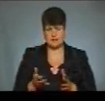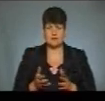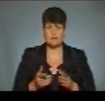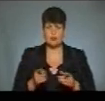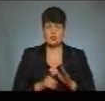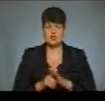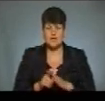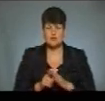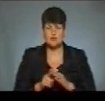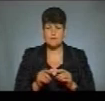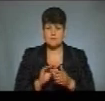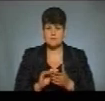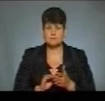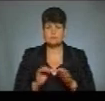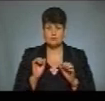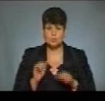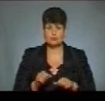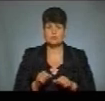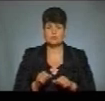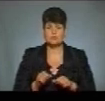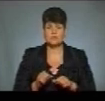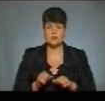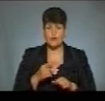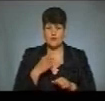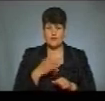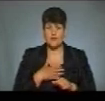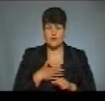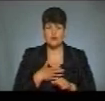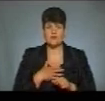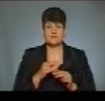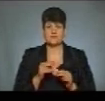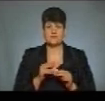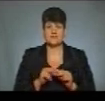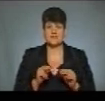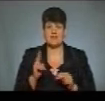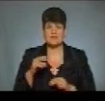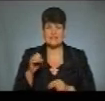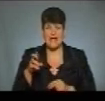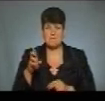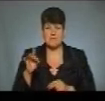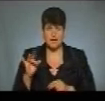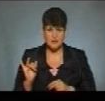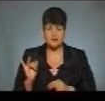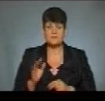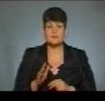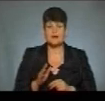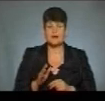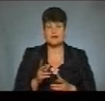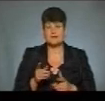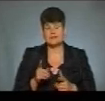починаєте розв'язувати, то можна зайти, як казала моя вчителька, у дєбрі. Деколи навіть